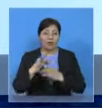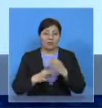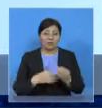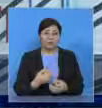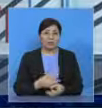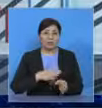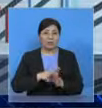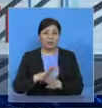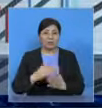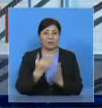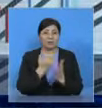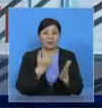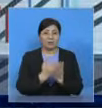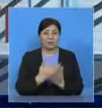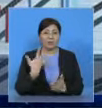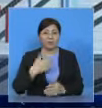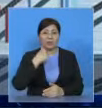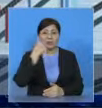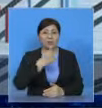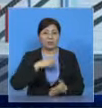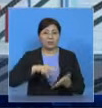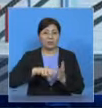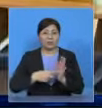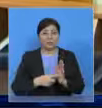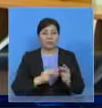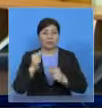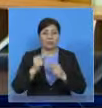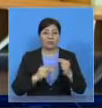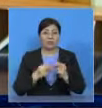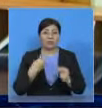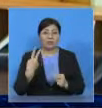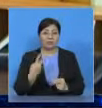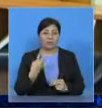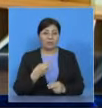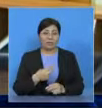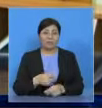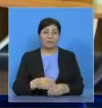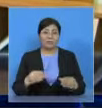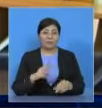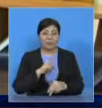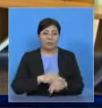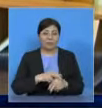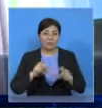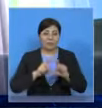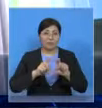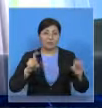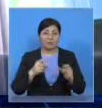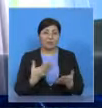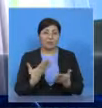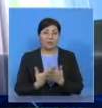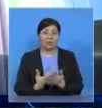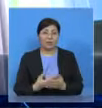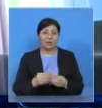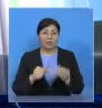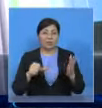рамках реализации дорожной карты в течение 5 лет запланировано строительство 12 стационарных модульных постов и 16